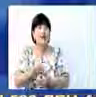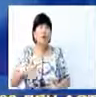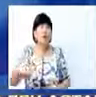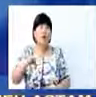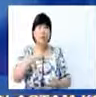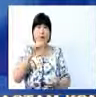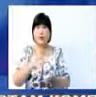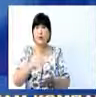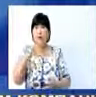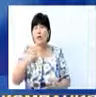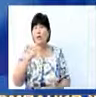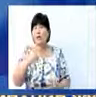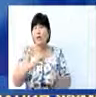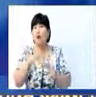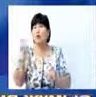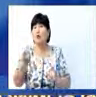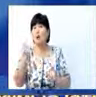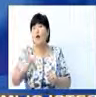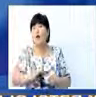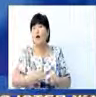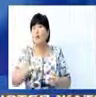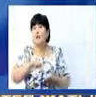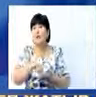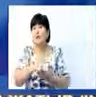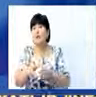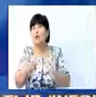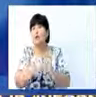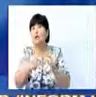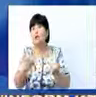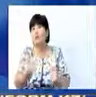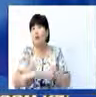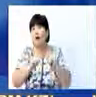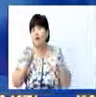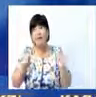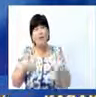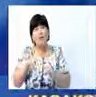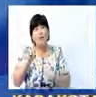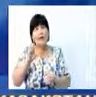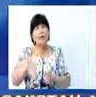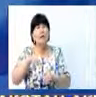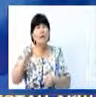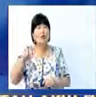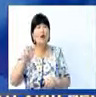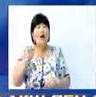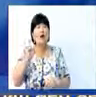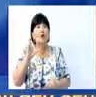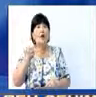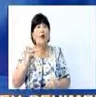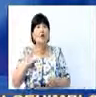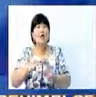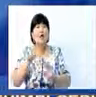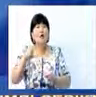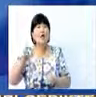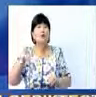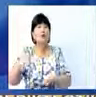Облыс орталығында 21 ауыл шаруашылығы кооперативі бар. Оның 6-ы биыл ашылған. Қалалық мәслихат депутаттары Ақсуат ауылының